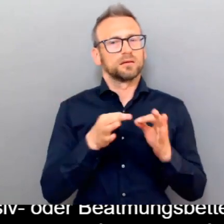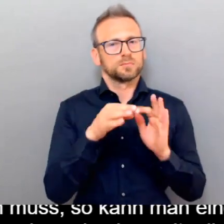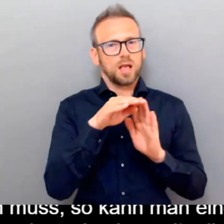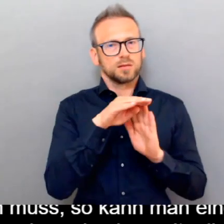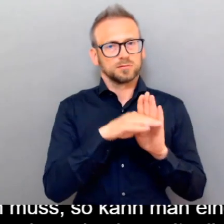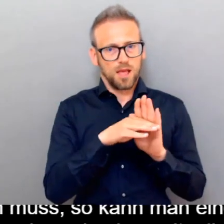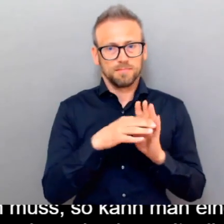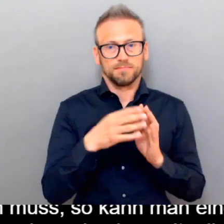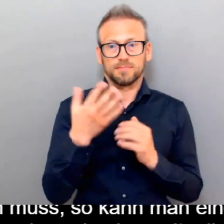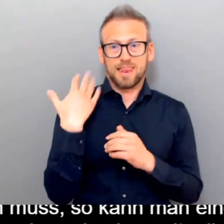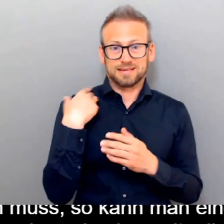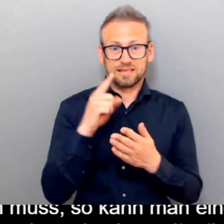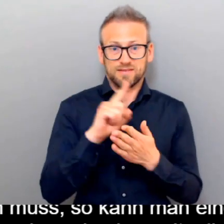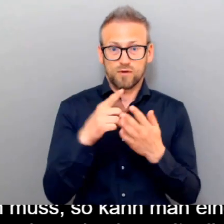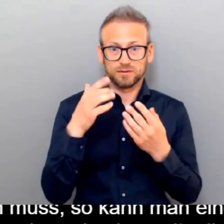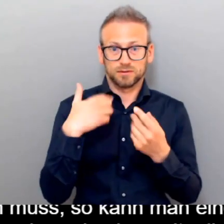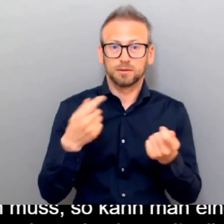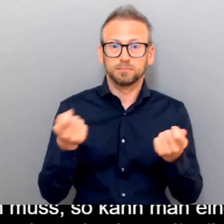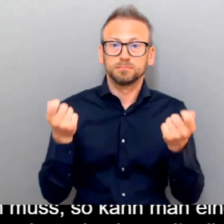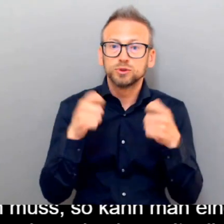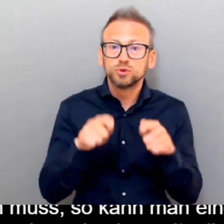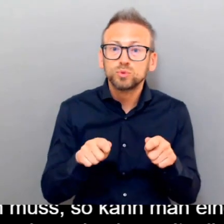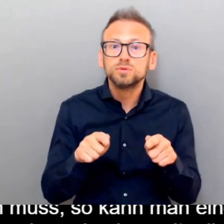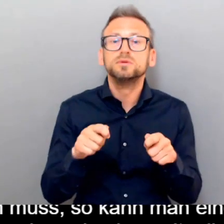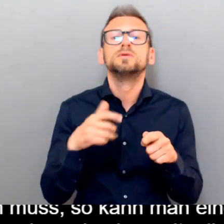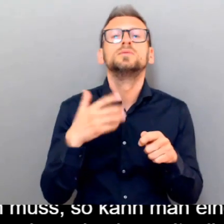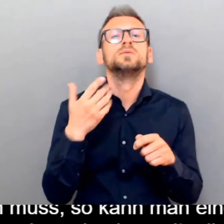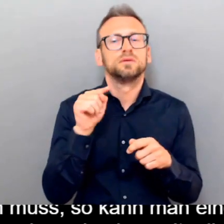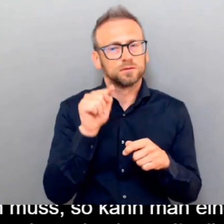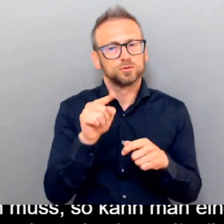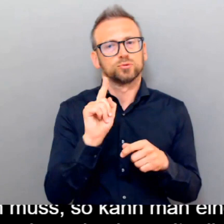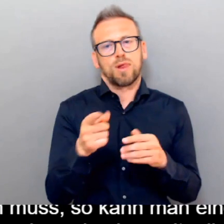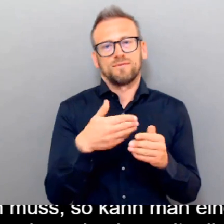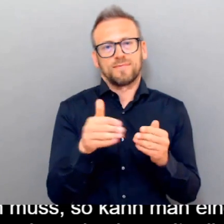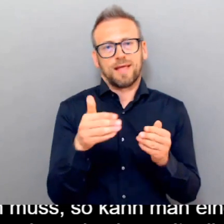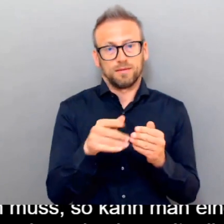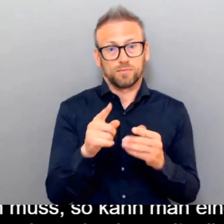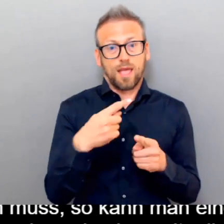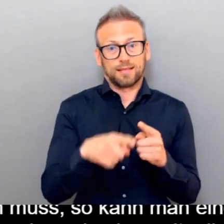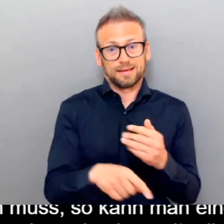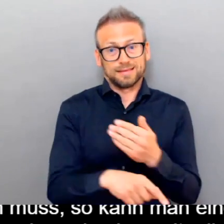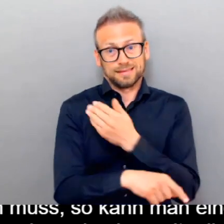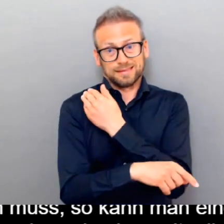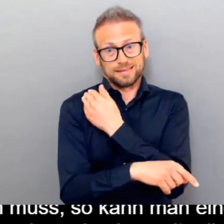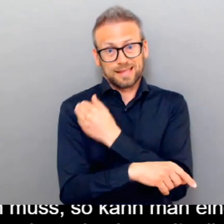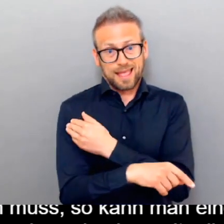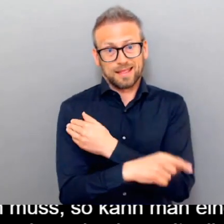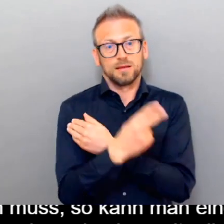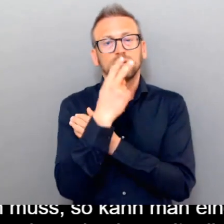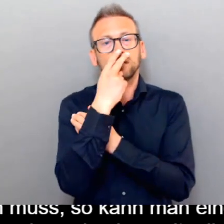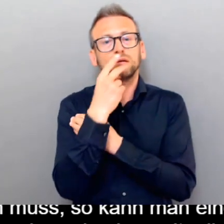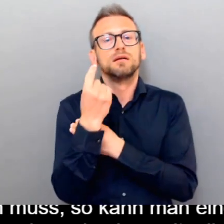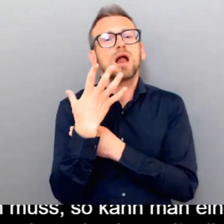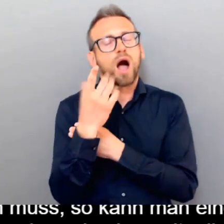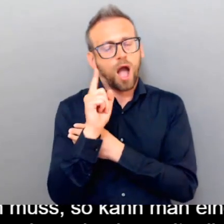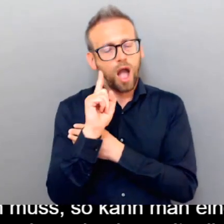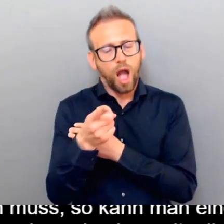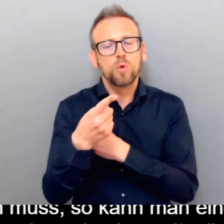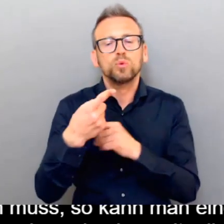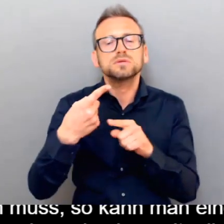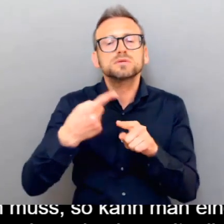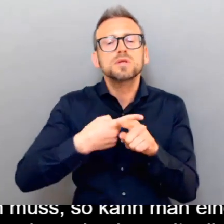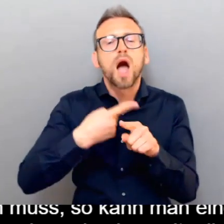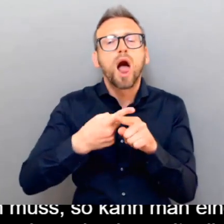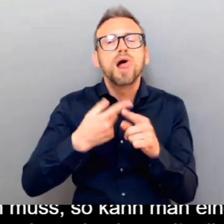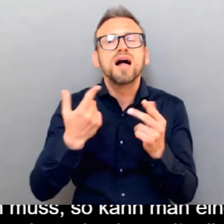jetzt positiv auf die Entwicklung auswirkt haben, so muss man jetzt